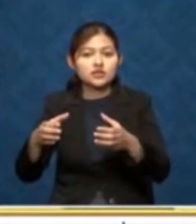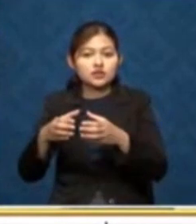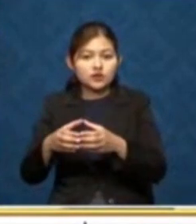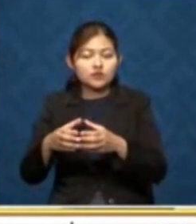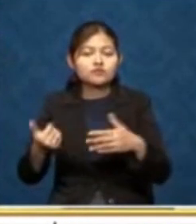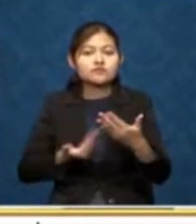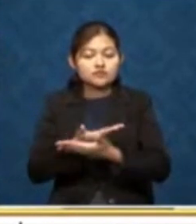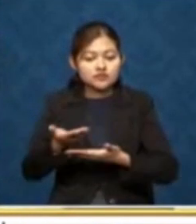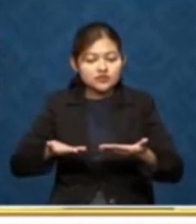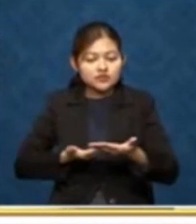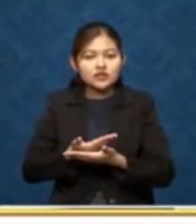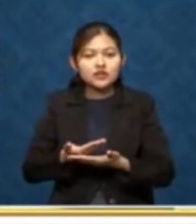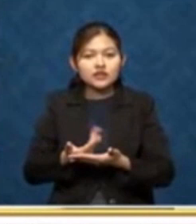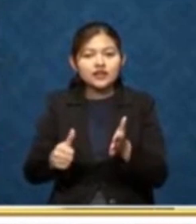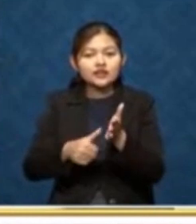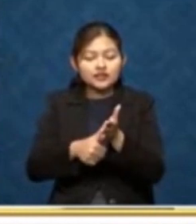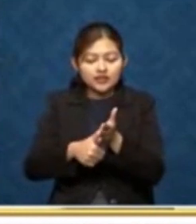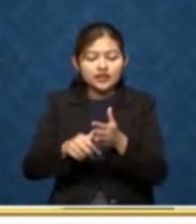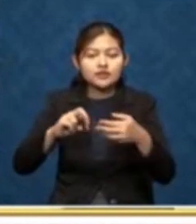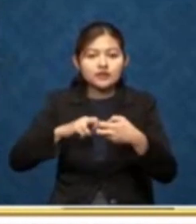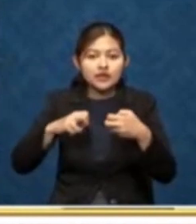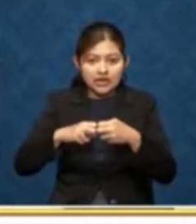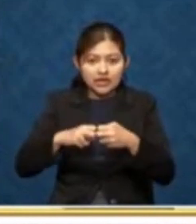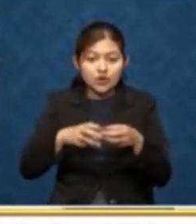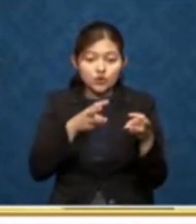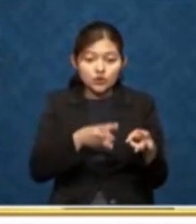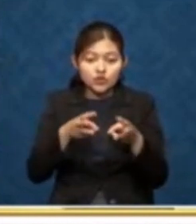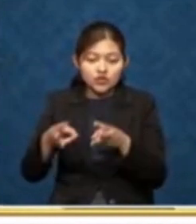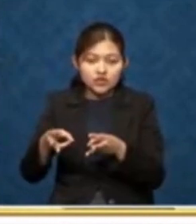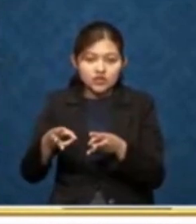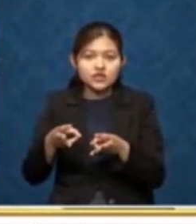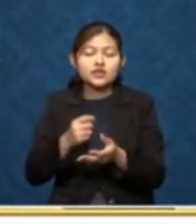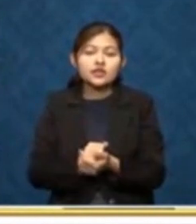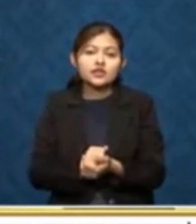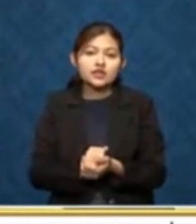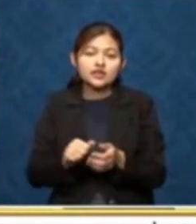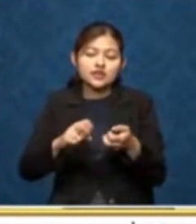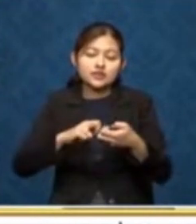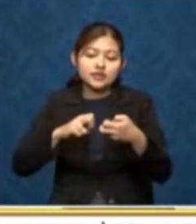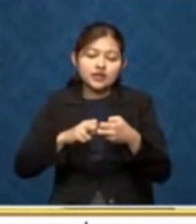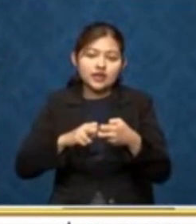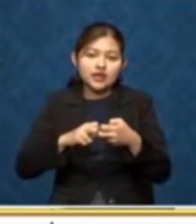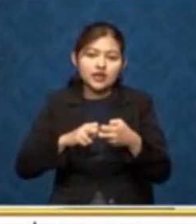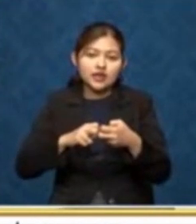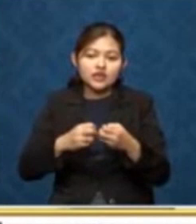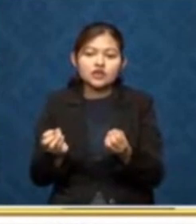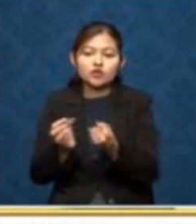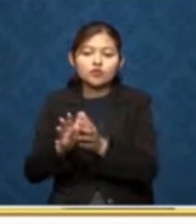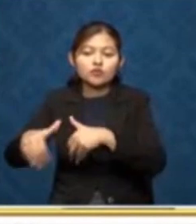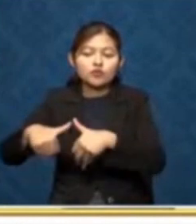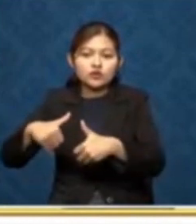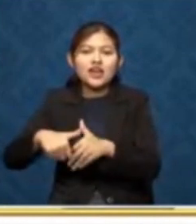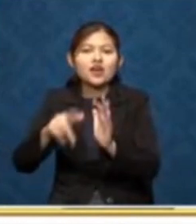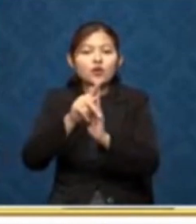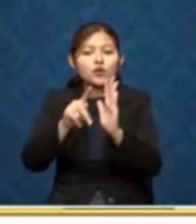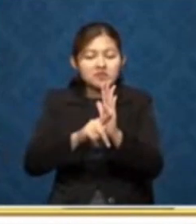าแก้ไขปัญหาและแนวทางการแก้ไขรวมถึงปรับปรุงกฎหมายและระเบียบที่เกี่ยวข้องเพื่อแก้